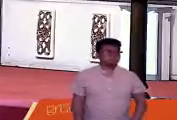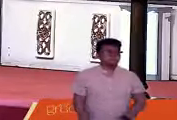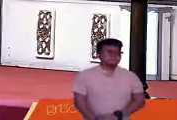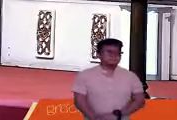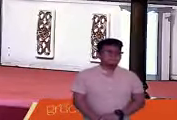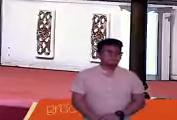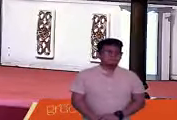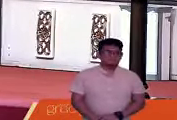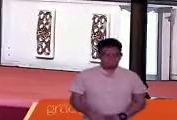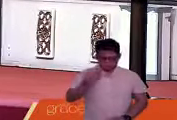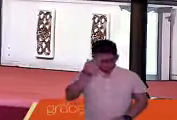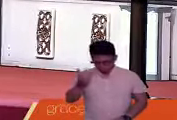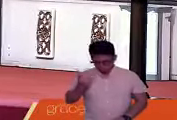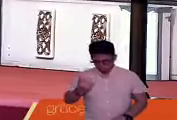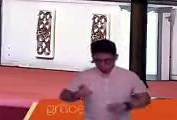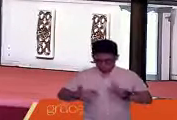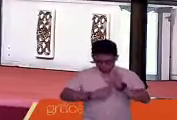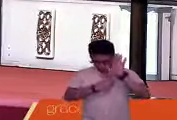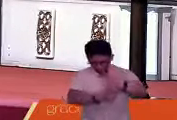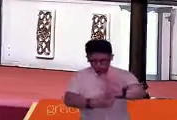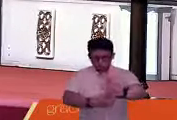Mga kaigsoonan. Nga naman,